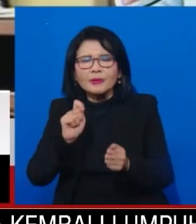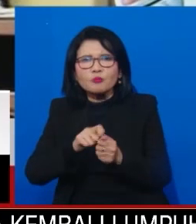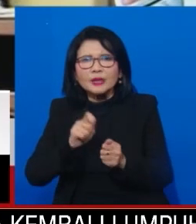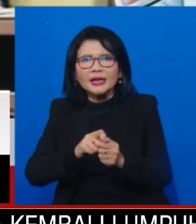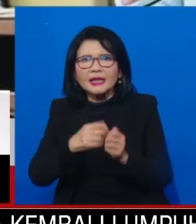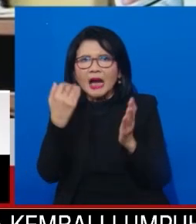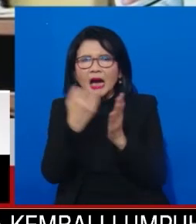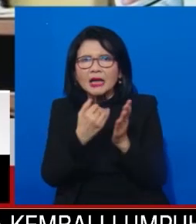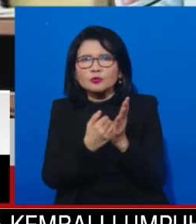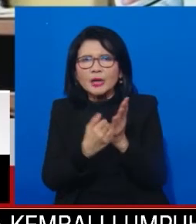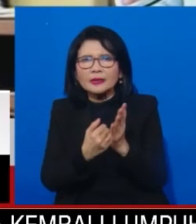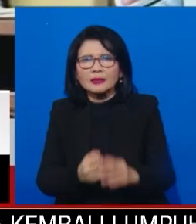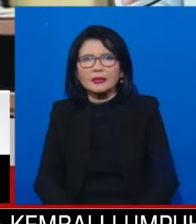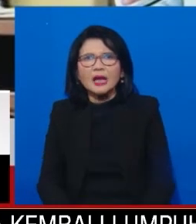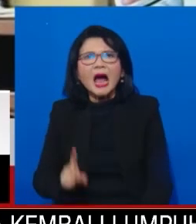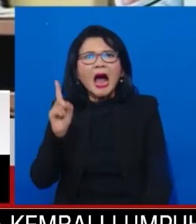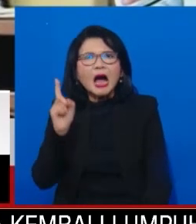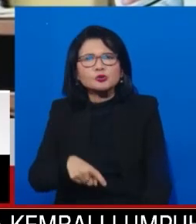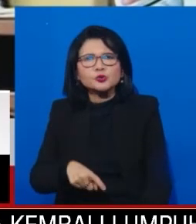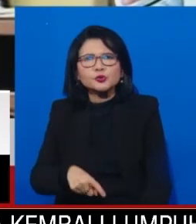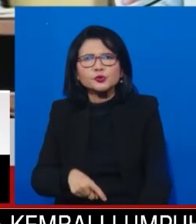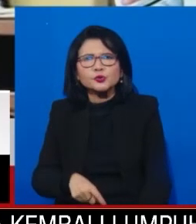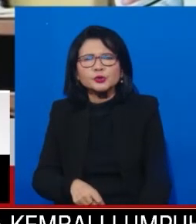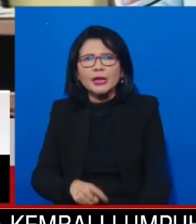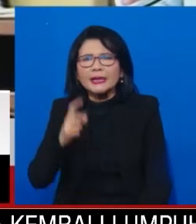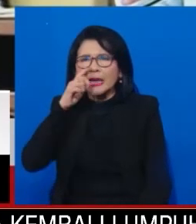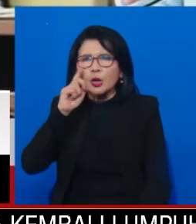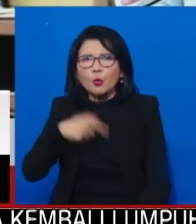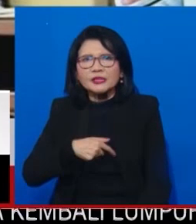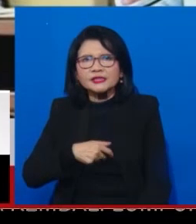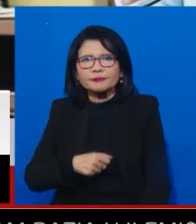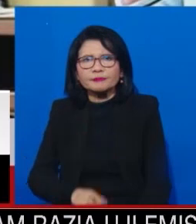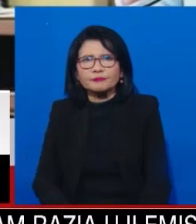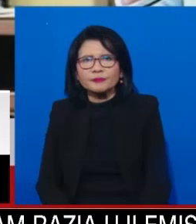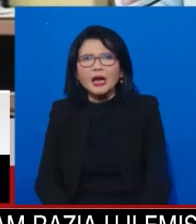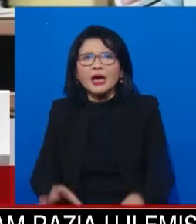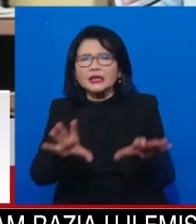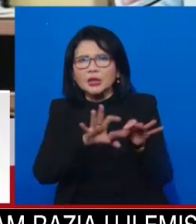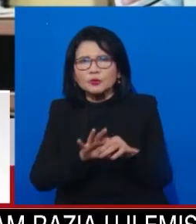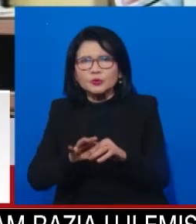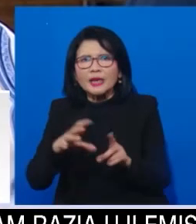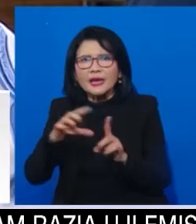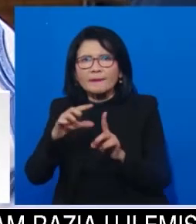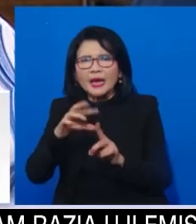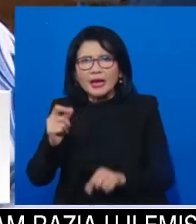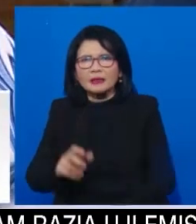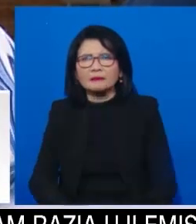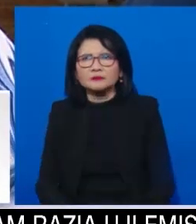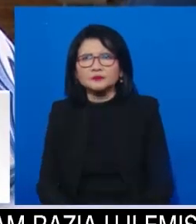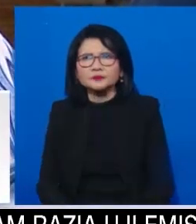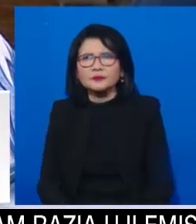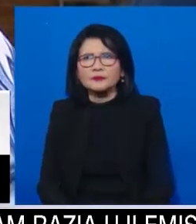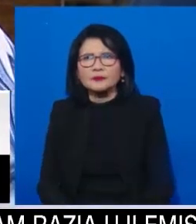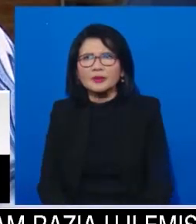dan sejenisnya itu harus dan wajib Berk berkonsultasi kepada DPR